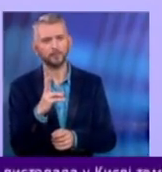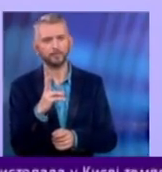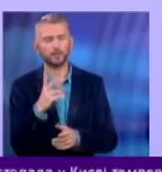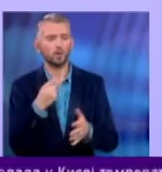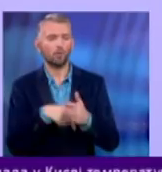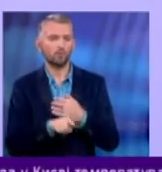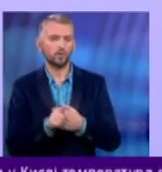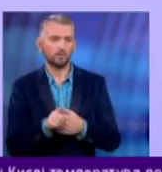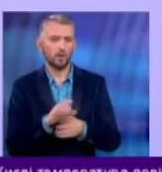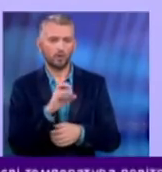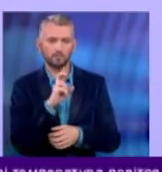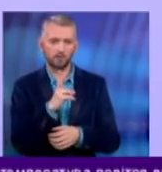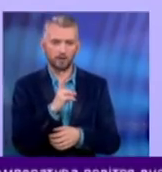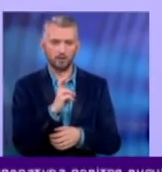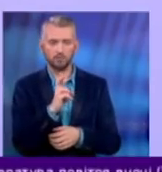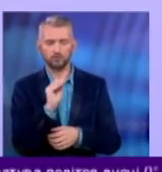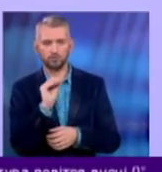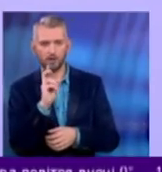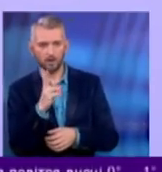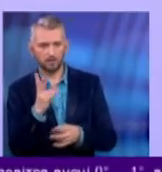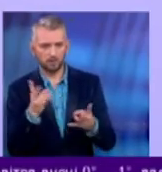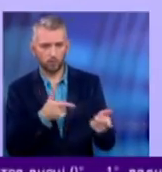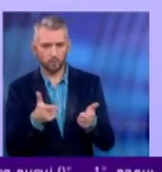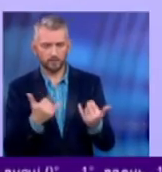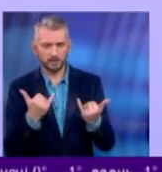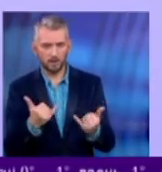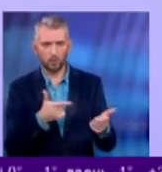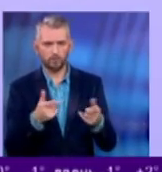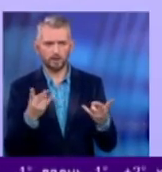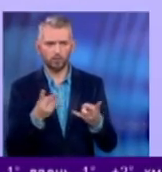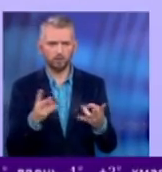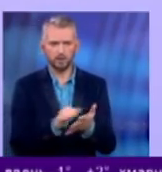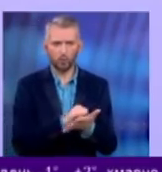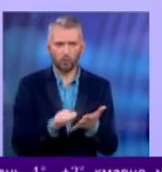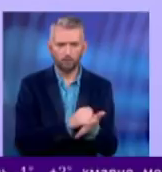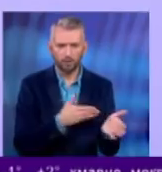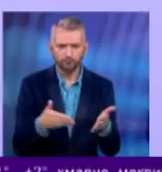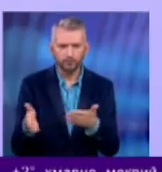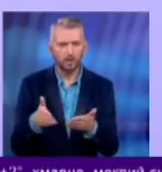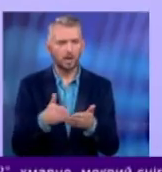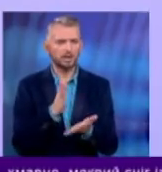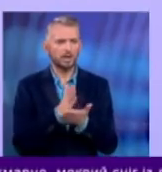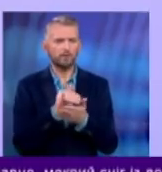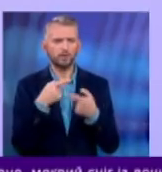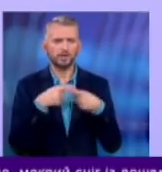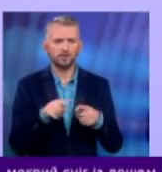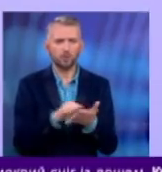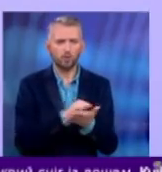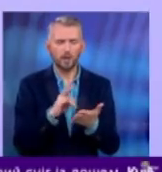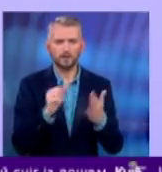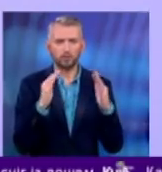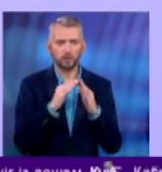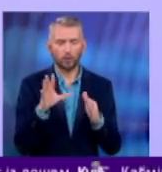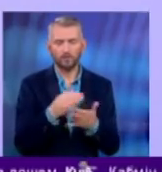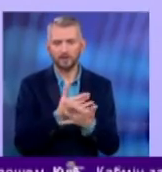тому ОСББ ЖБК потрібно готувати вже зараз, готувати mm-hmm. необхідні документи, наявні технічні документації на будинок і все